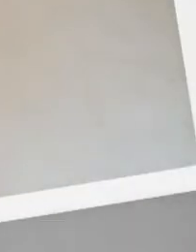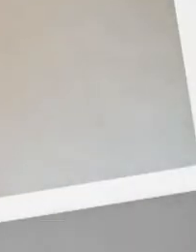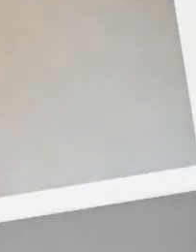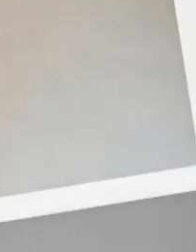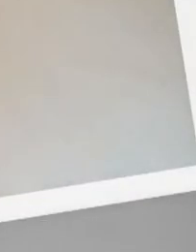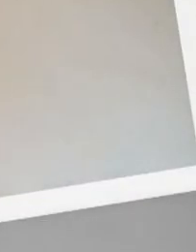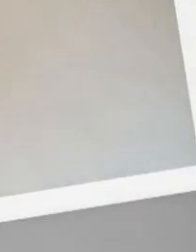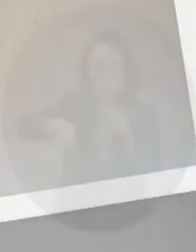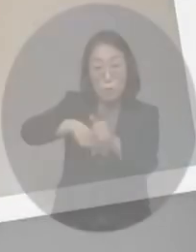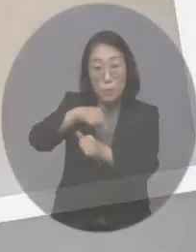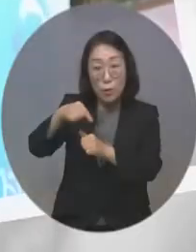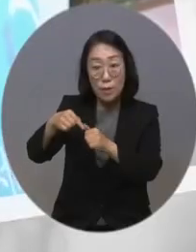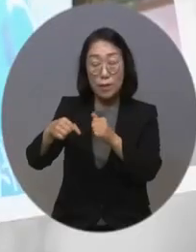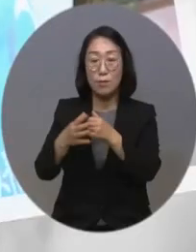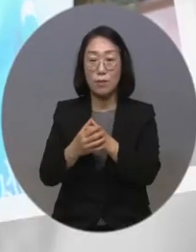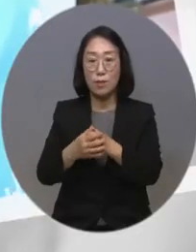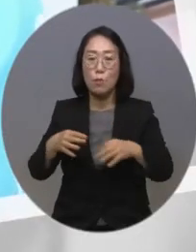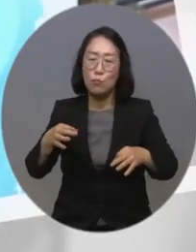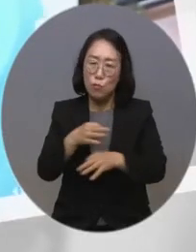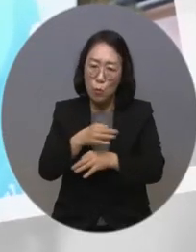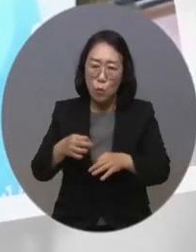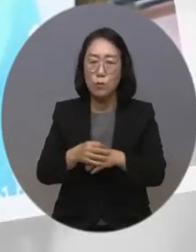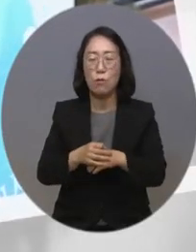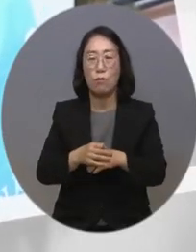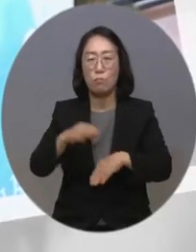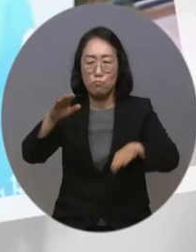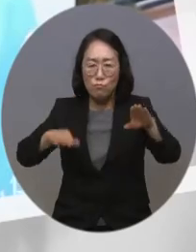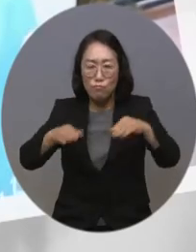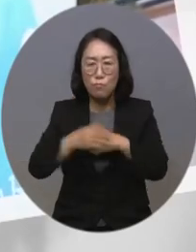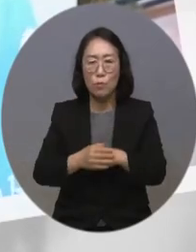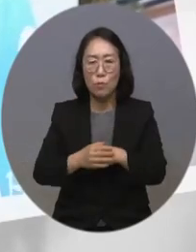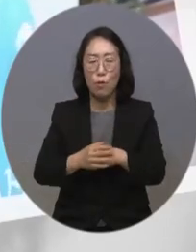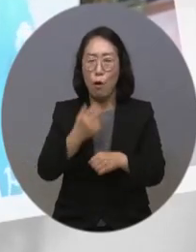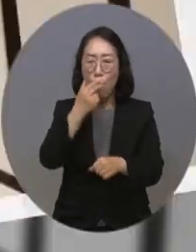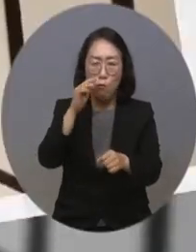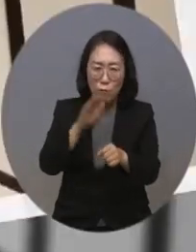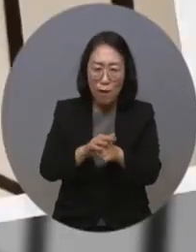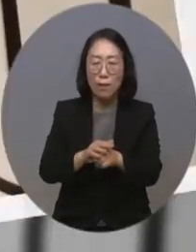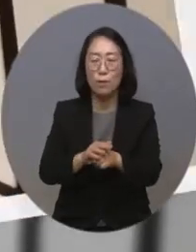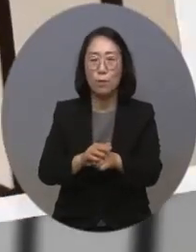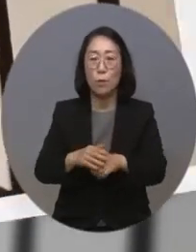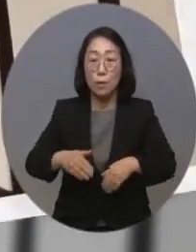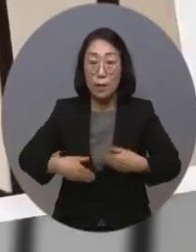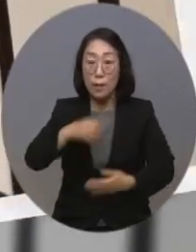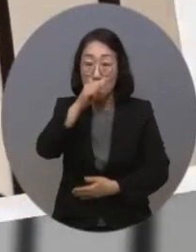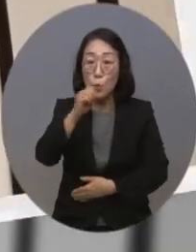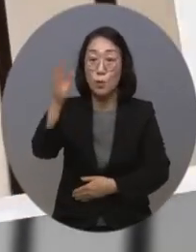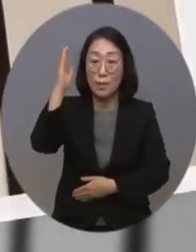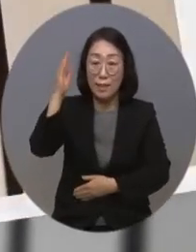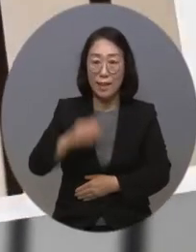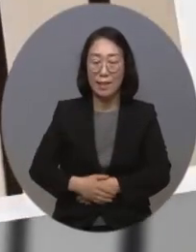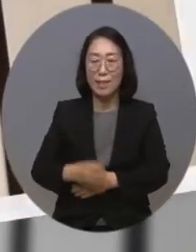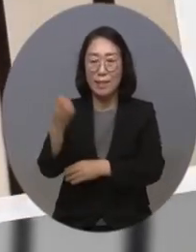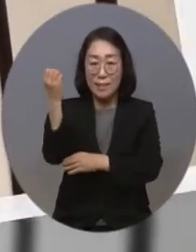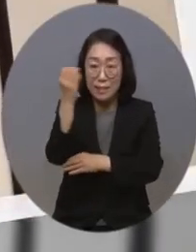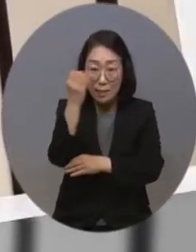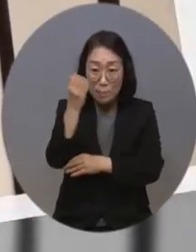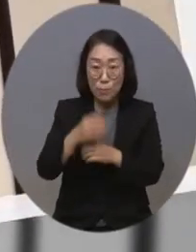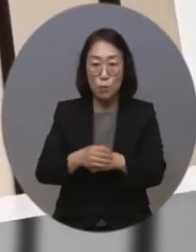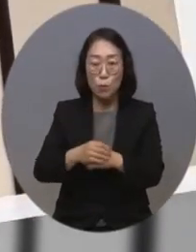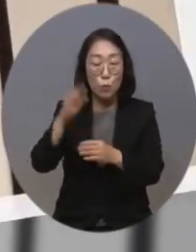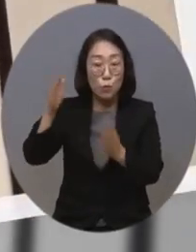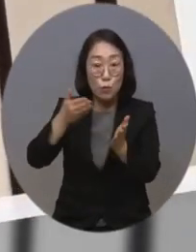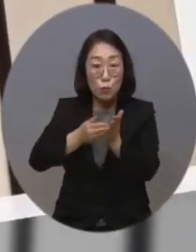우리 주변에서 일어나는 불공정한 사례부터 억울한 사연, 따뜻한 미담까지 장애인신문과